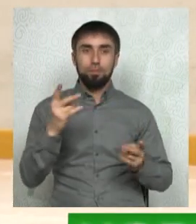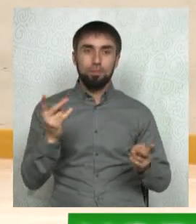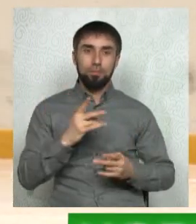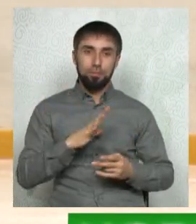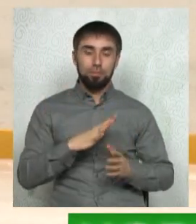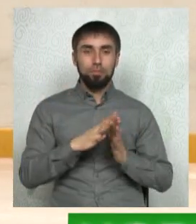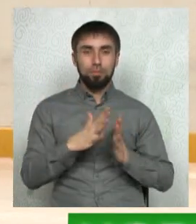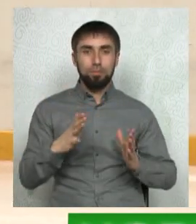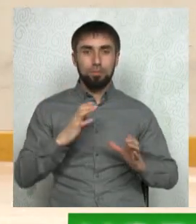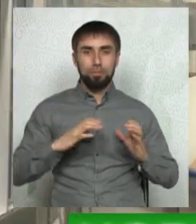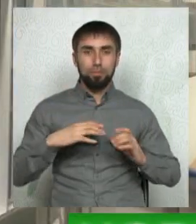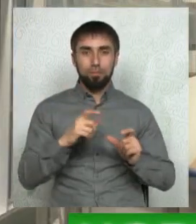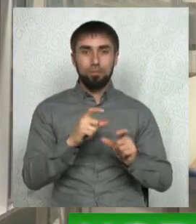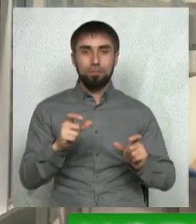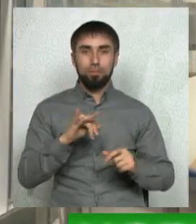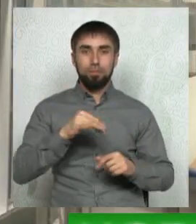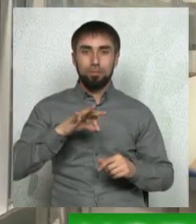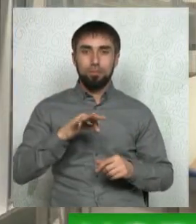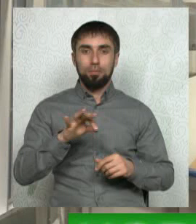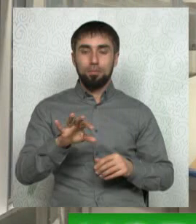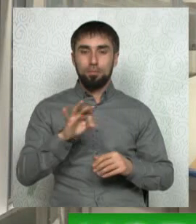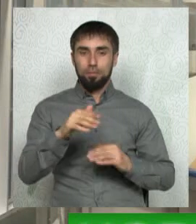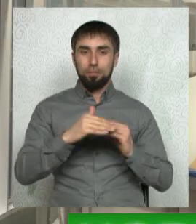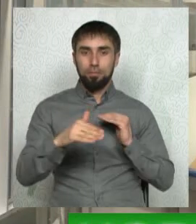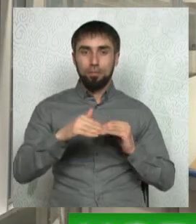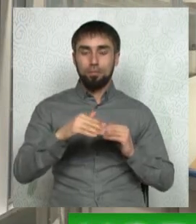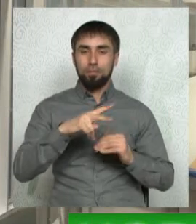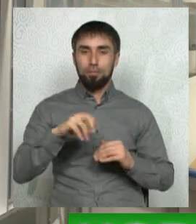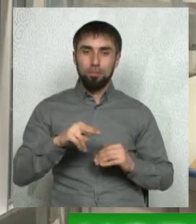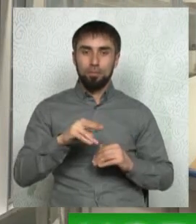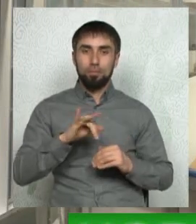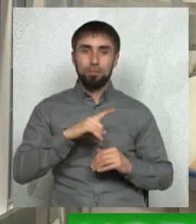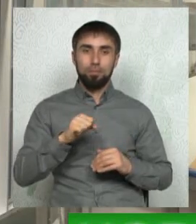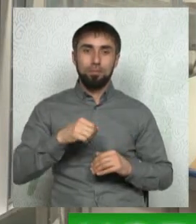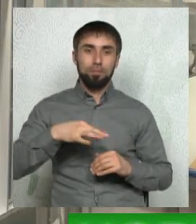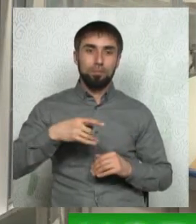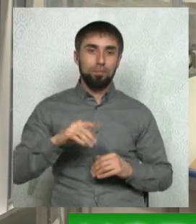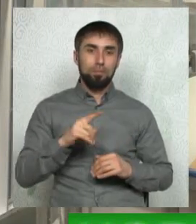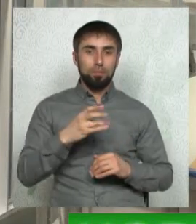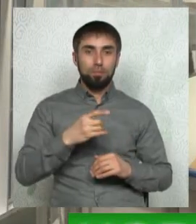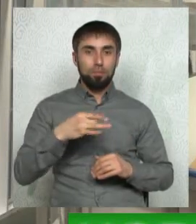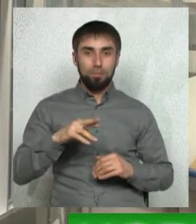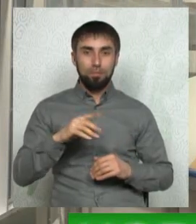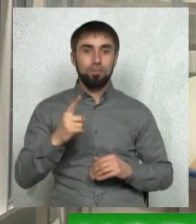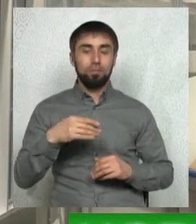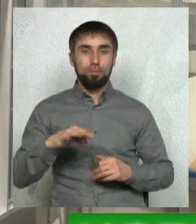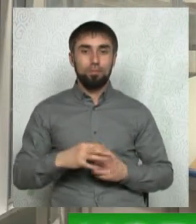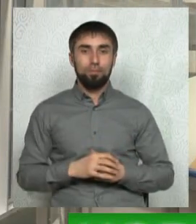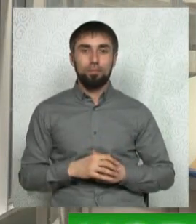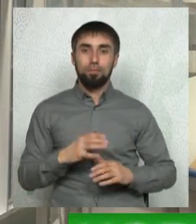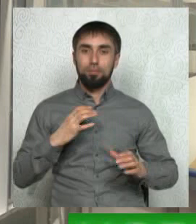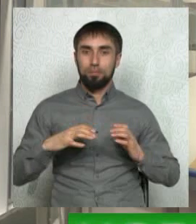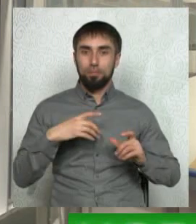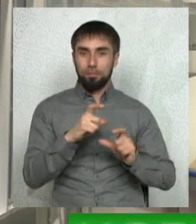было большинству студентов. Именно выбрана площадка ледовая. Судя по всему, как мы видим, не зря, потому что